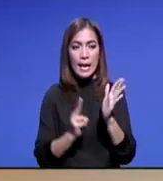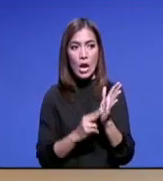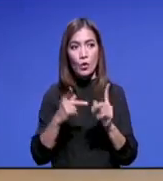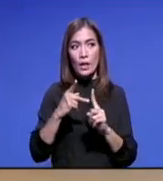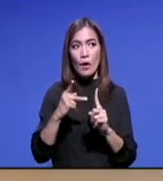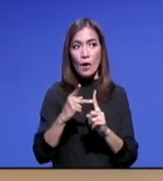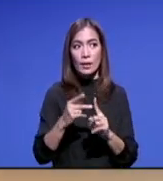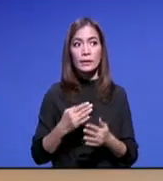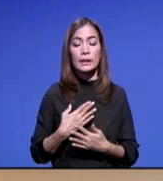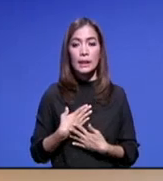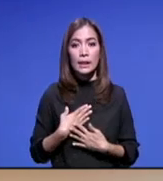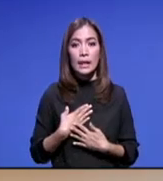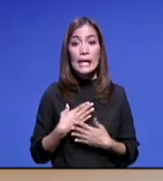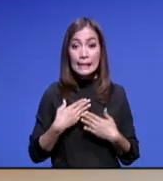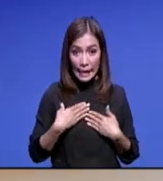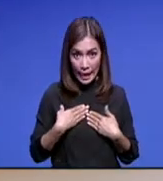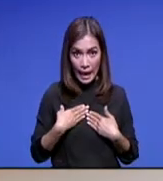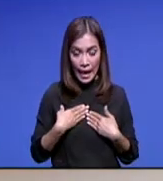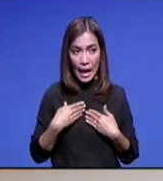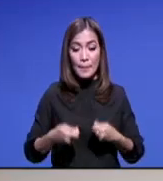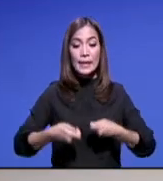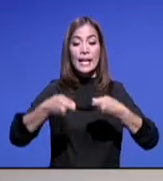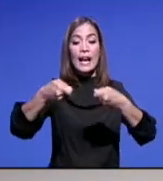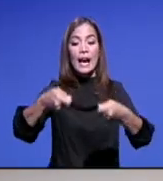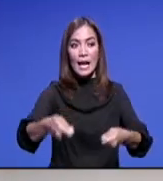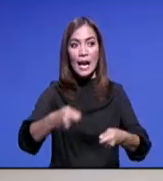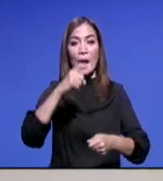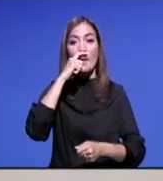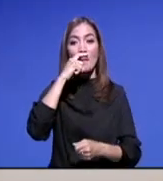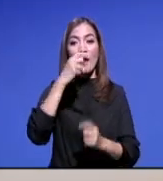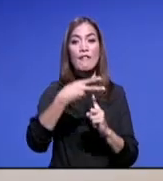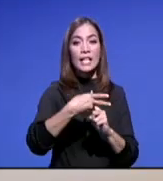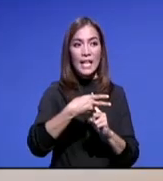BPN Pak Prabowo Sandi menyerahkan dan serah terimakan Bang Ferdinand Hutahian.